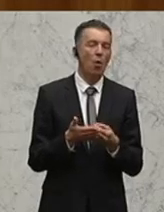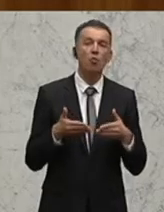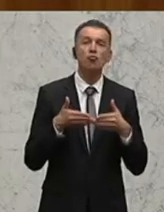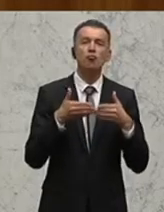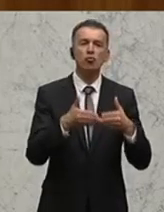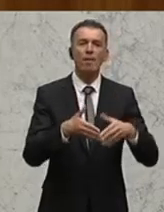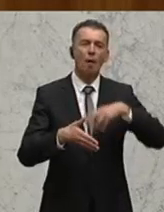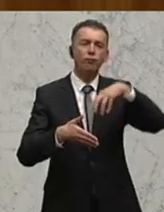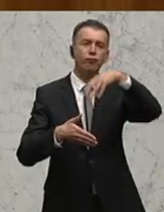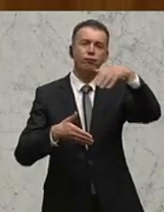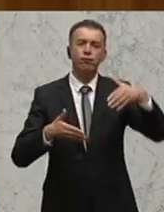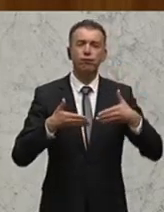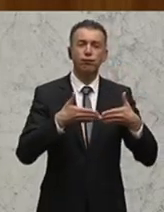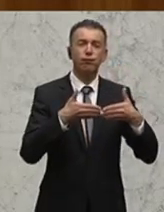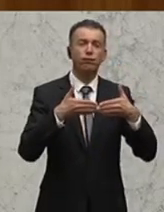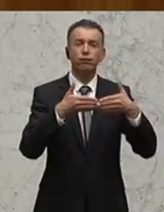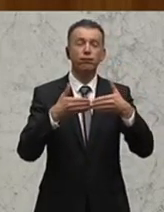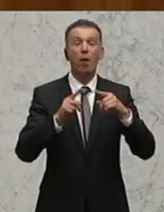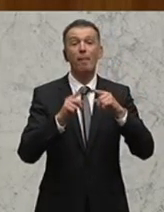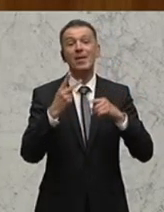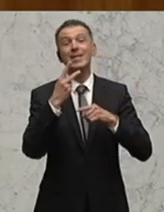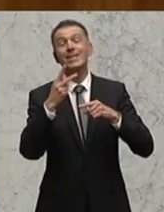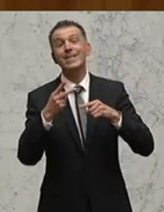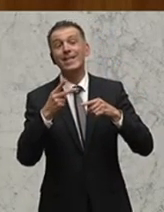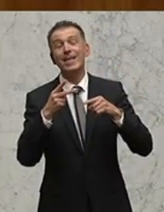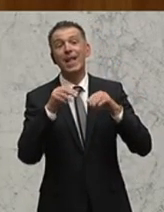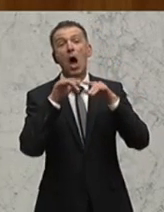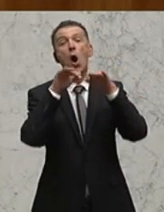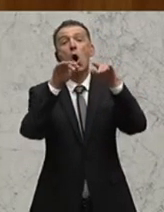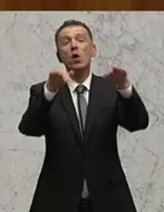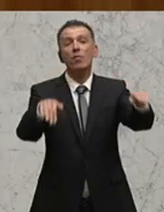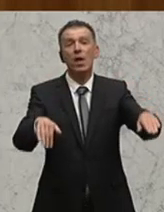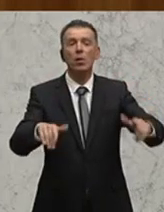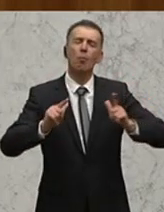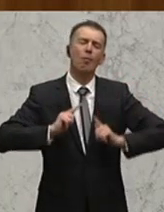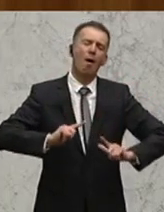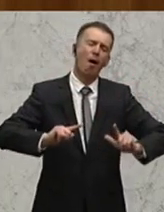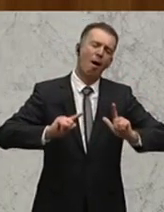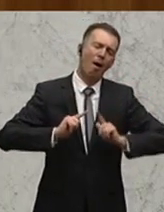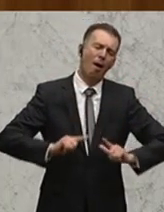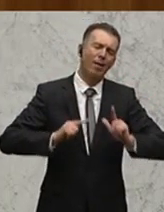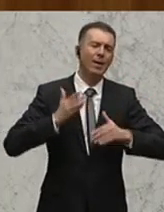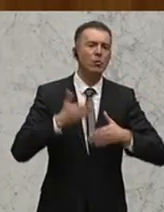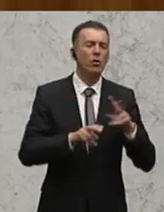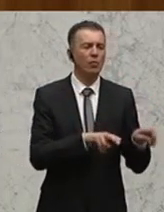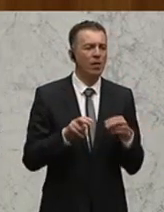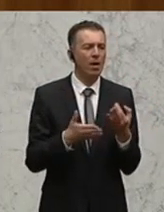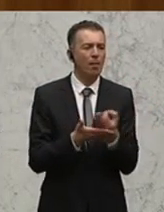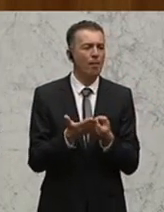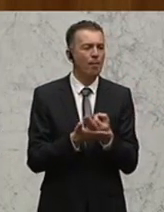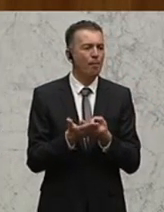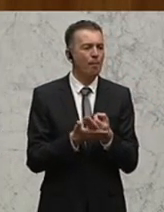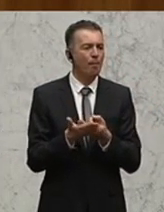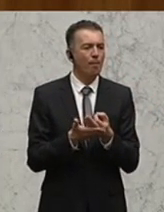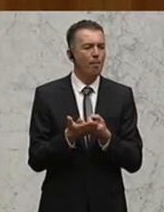man die Auswirkungen einer Bildungsreform erkennen kann, dauert das seine Zeit. Und zum Schluss vielleicht ein Zitat von der